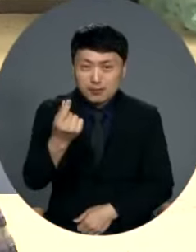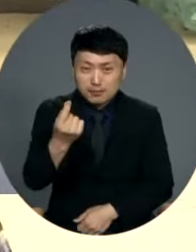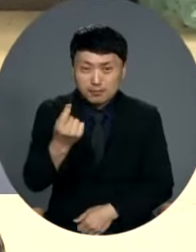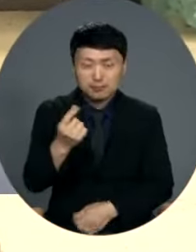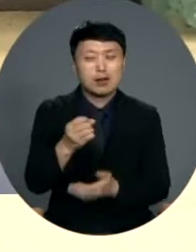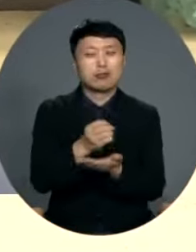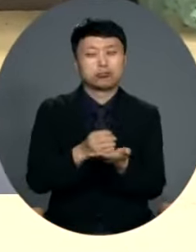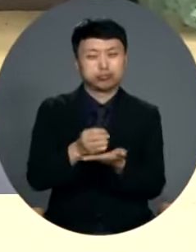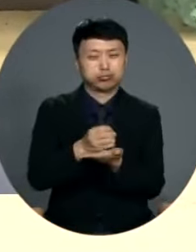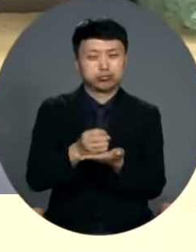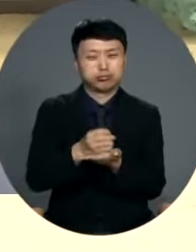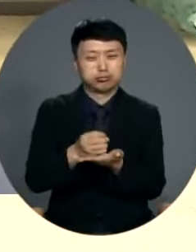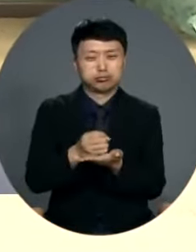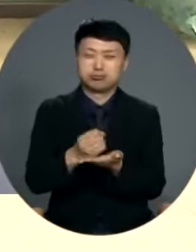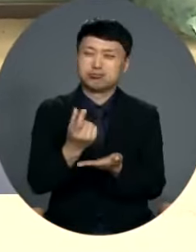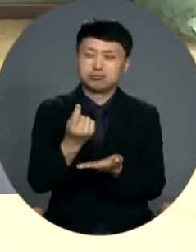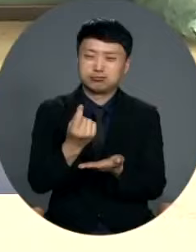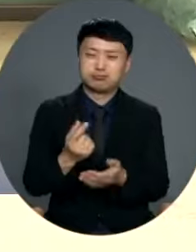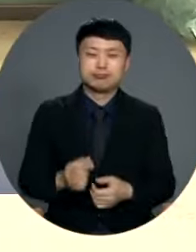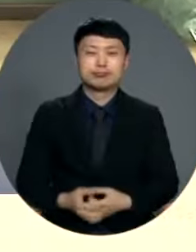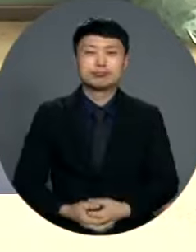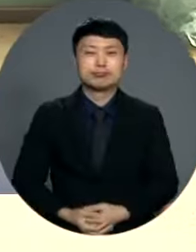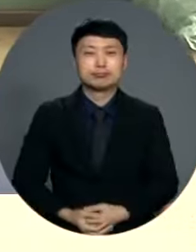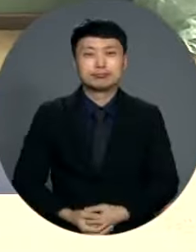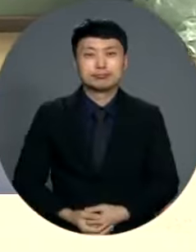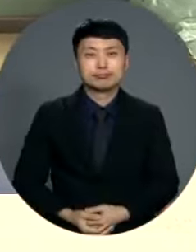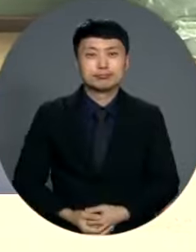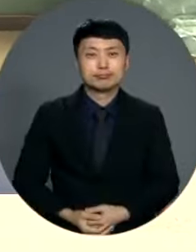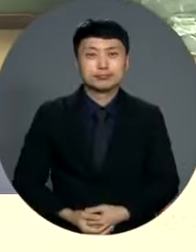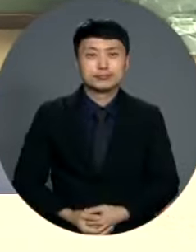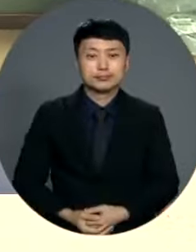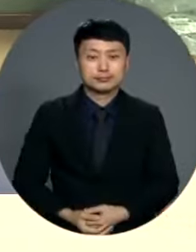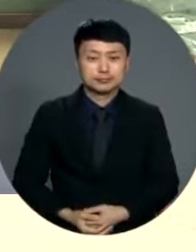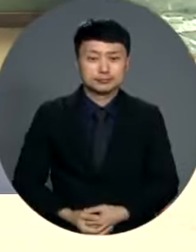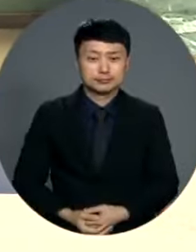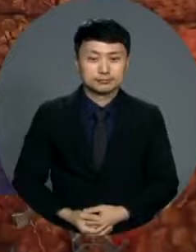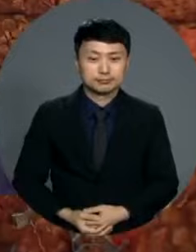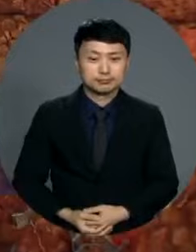그거 뭐 보글보글이지 뭐. 왜냐면